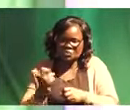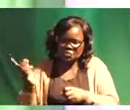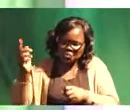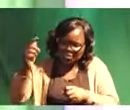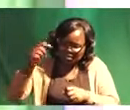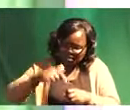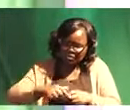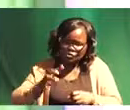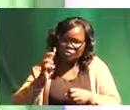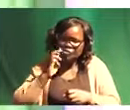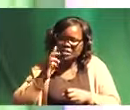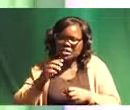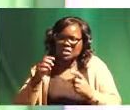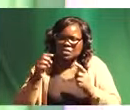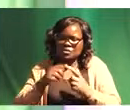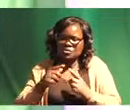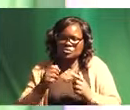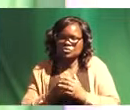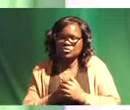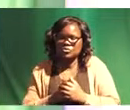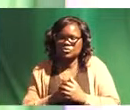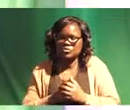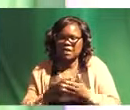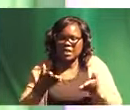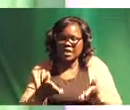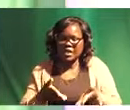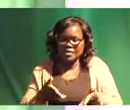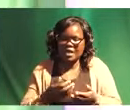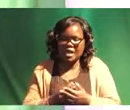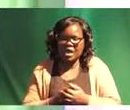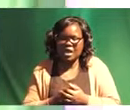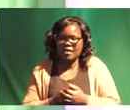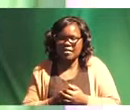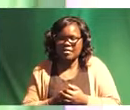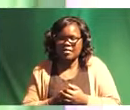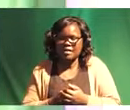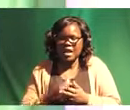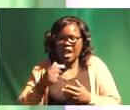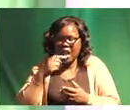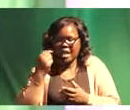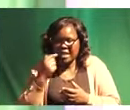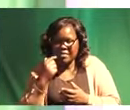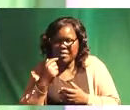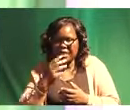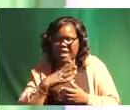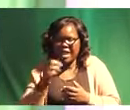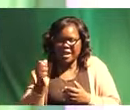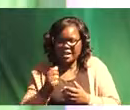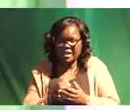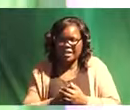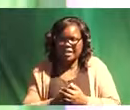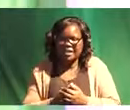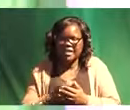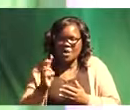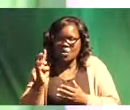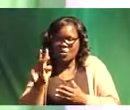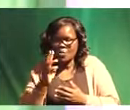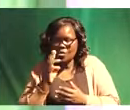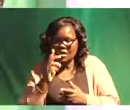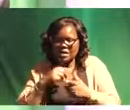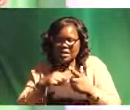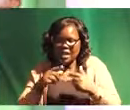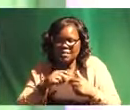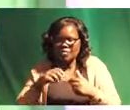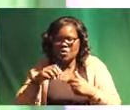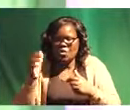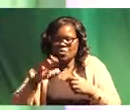hiyo maji mpaka ifike hapa Igembe, na vile vile hiyo maji ifike sehemu